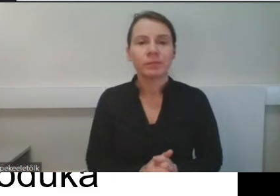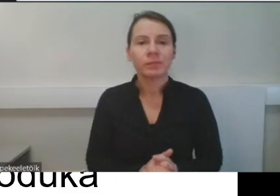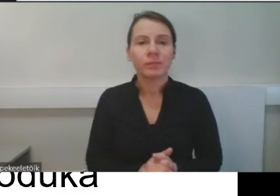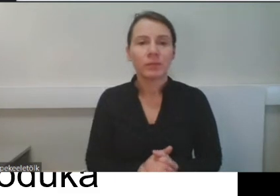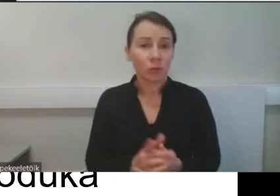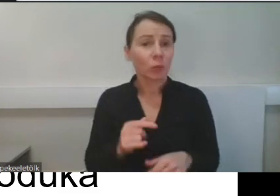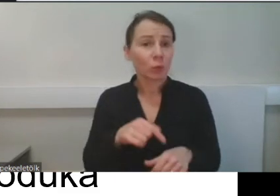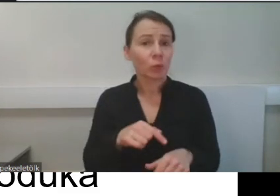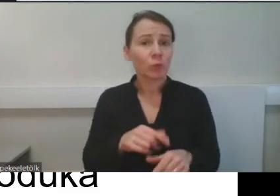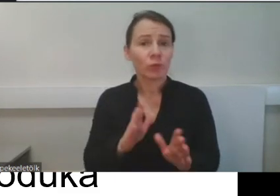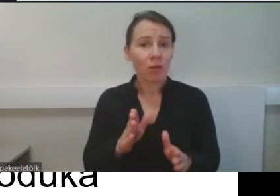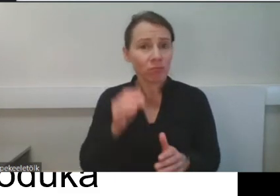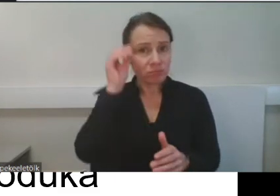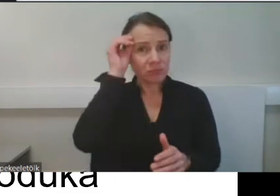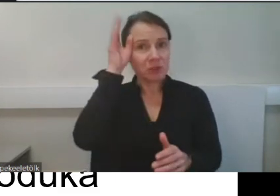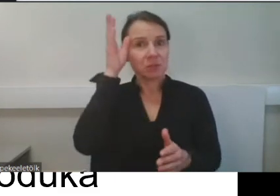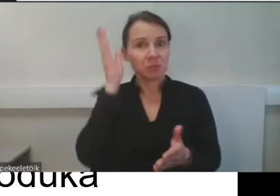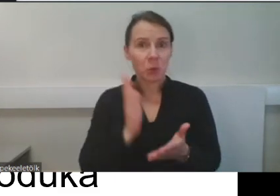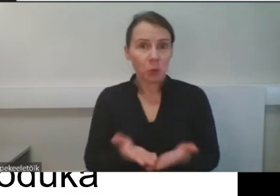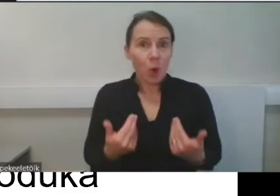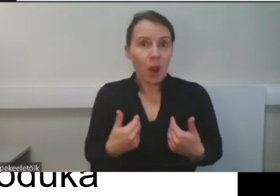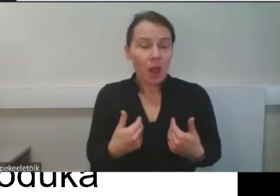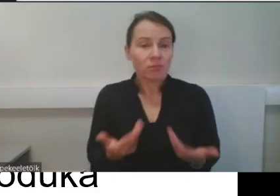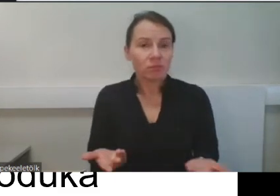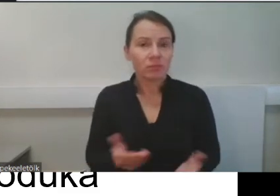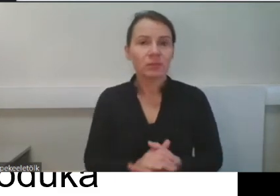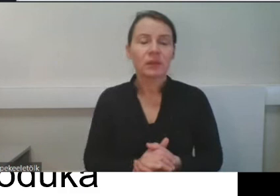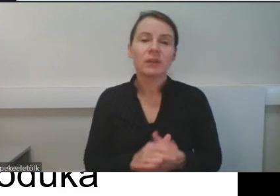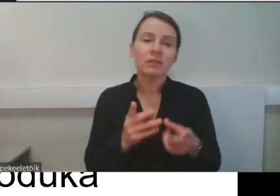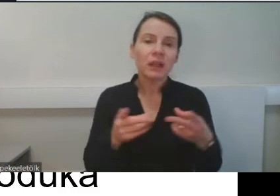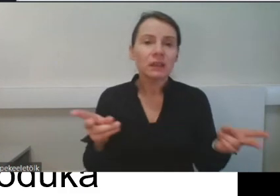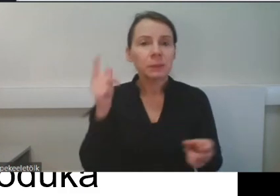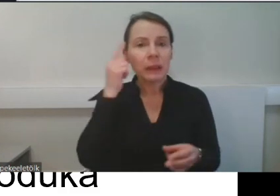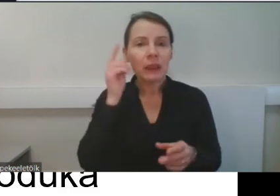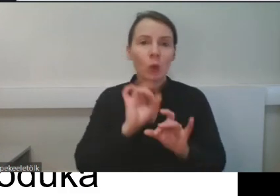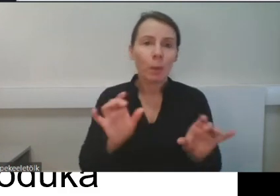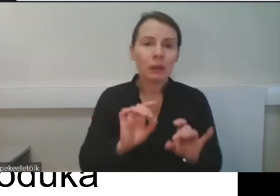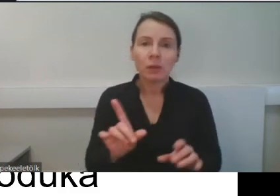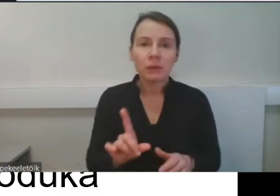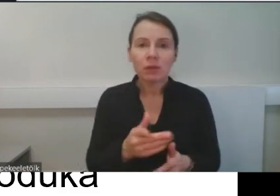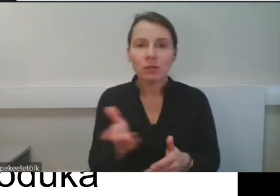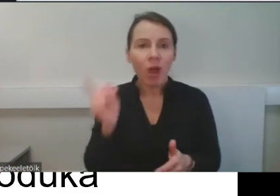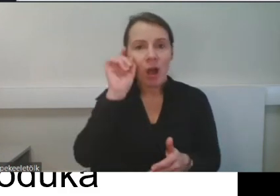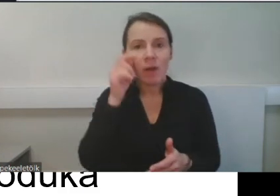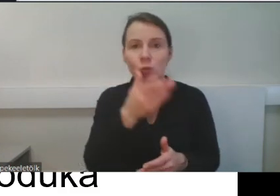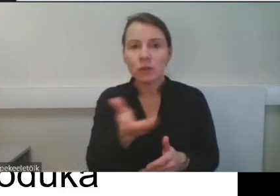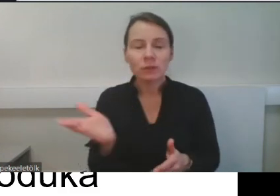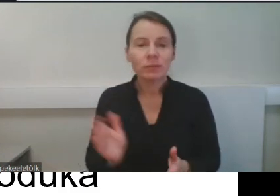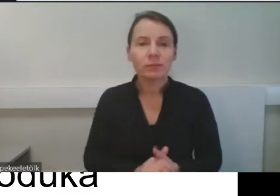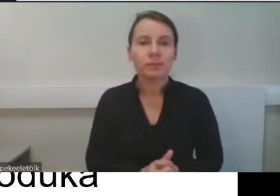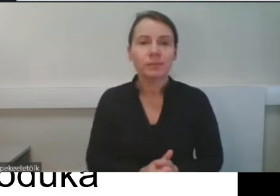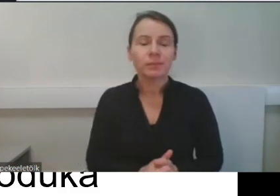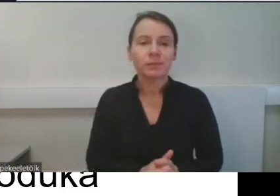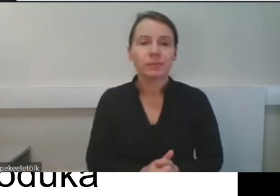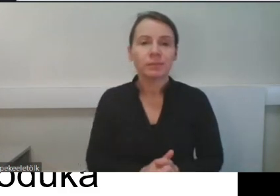aga nähtavad seosed, aga siiski jah, võib olla ka teisi inimesi, kes mingil põhjusel kelle majanduslik toimetulek